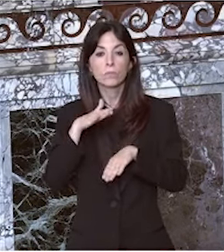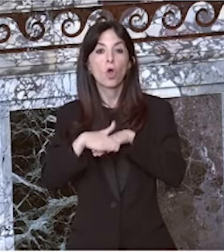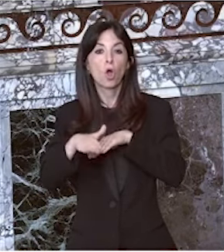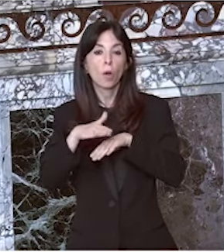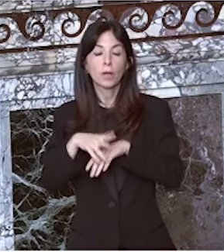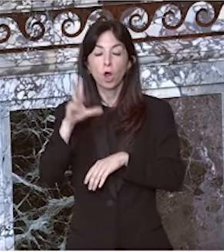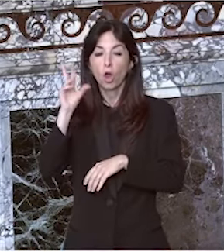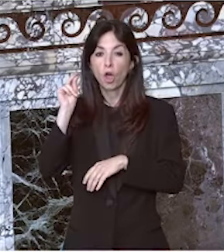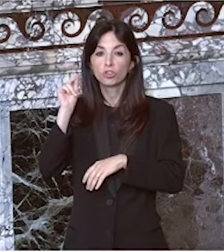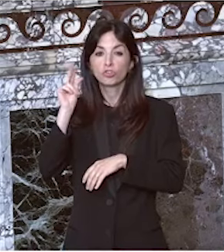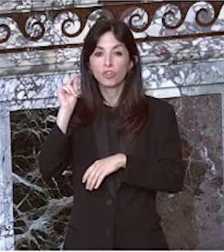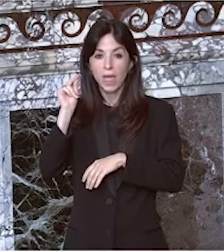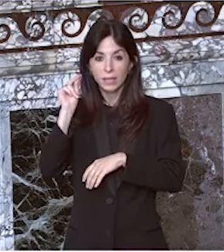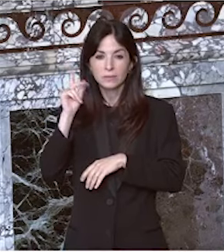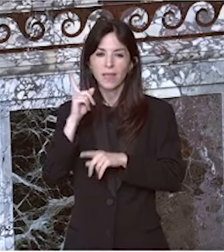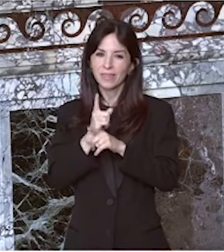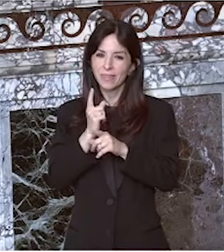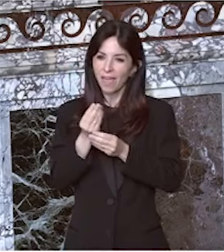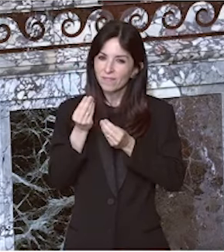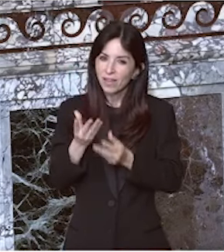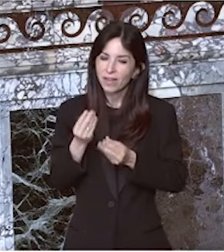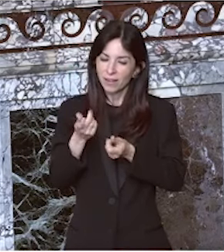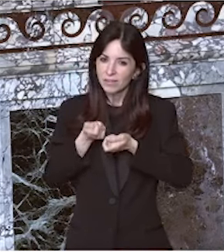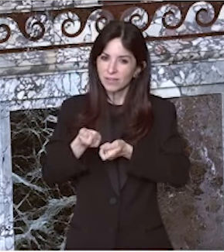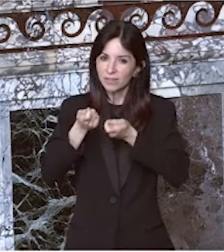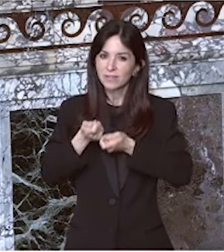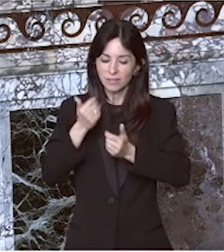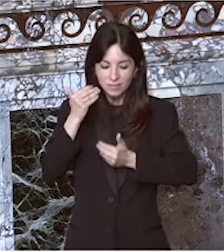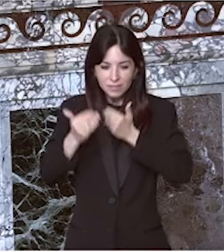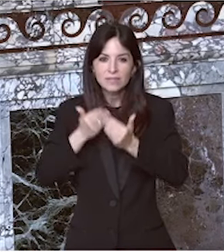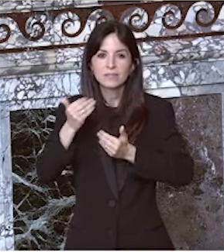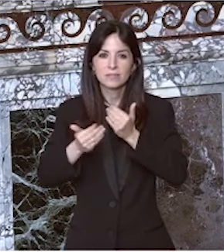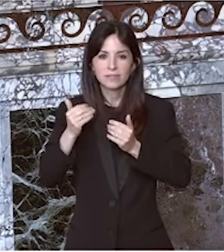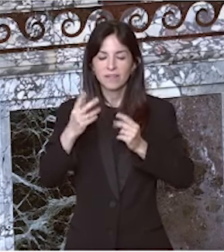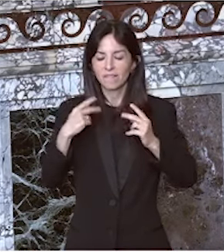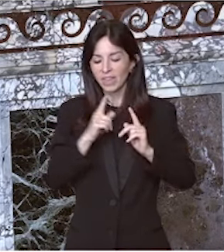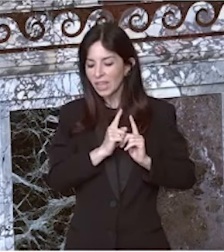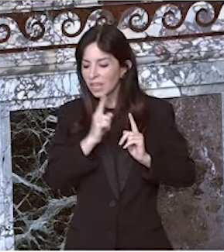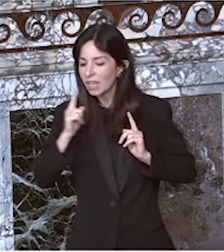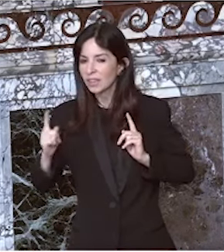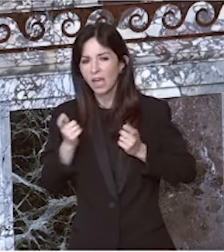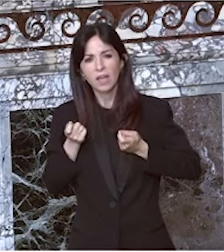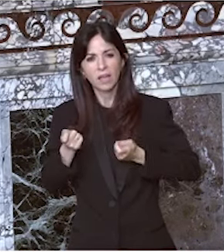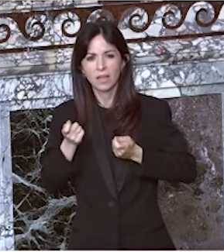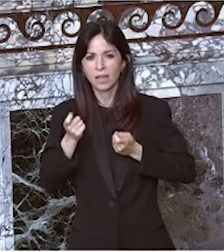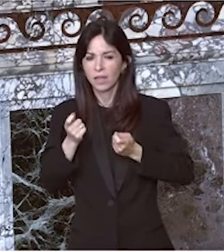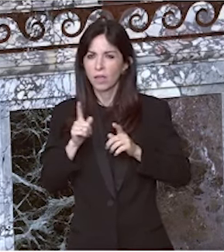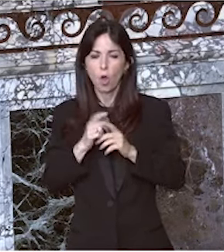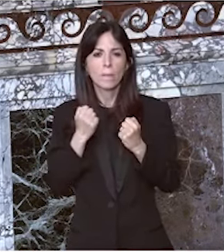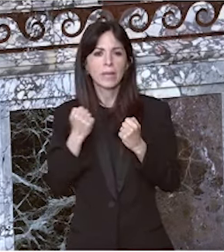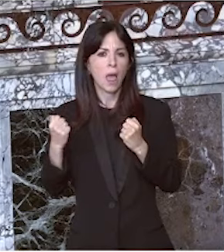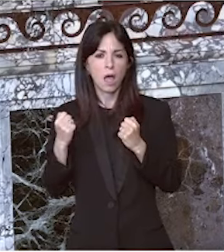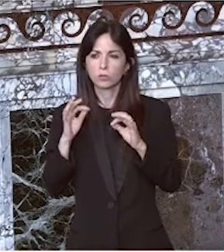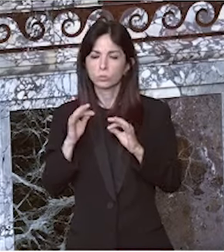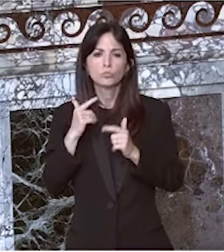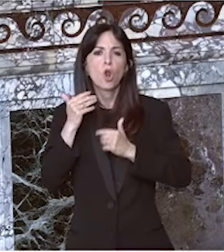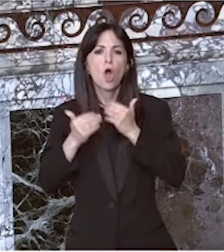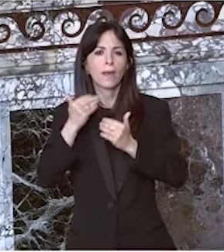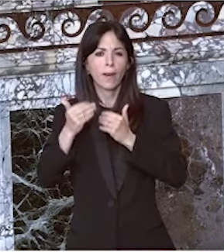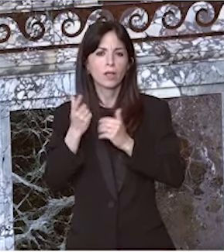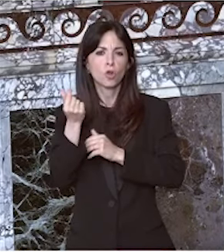Competenze e conoscenze da nutrire e rivitalizzare lungo tutto l'arco della vita sono il cardine non solo del progresso